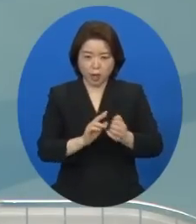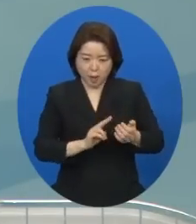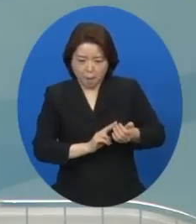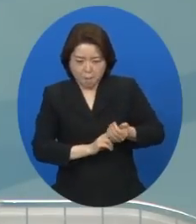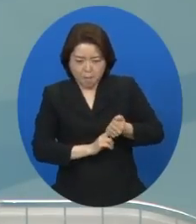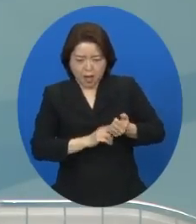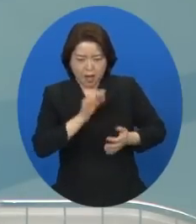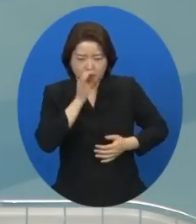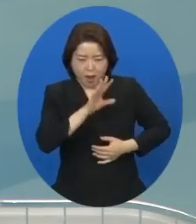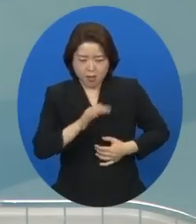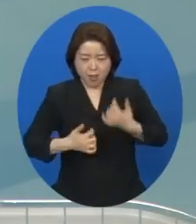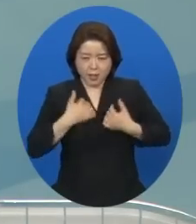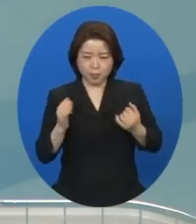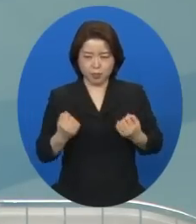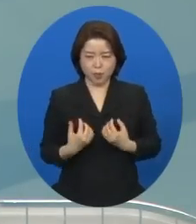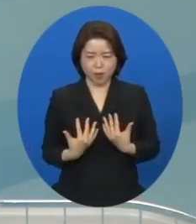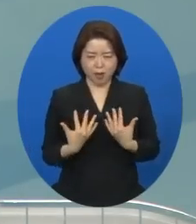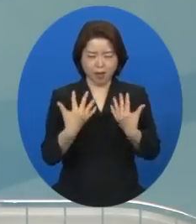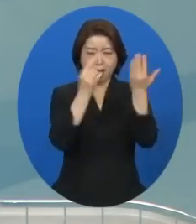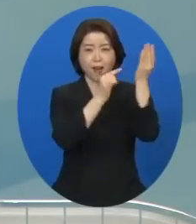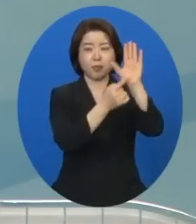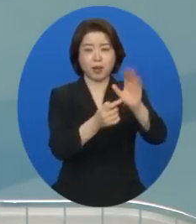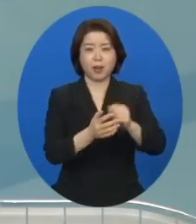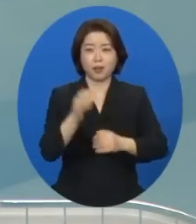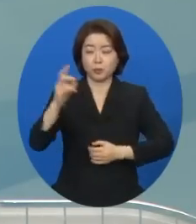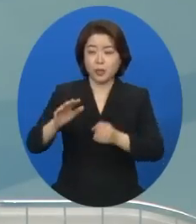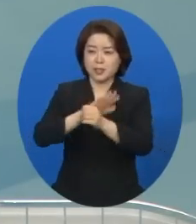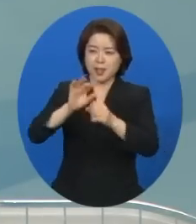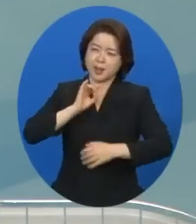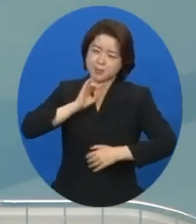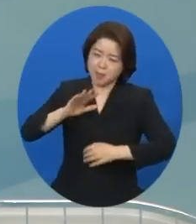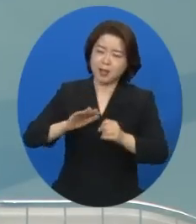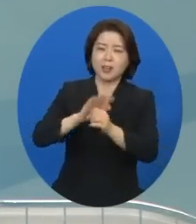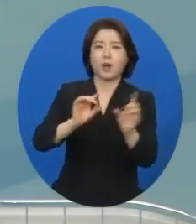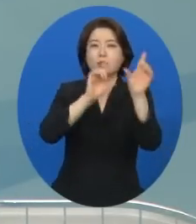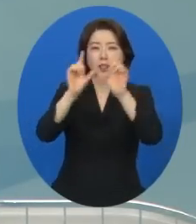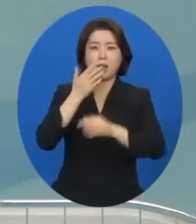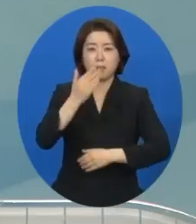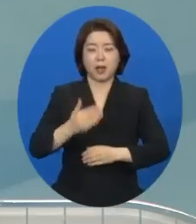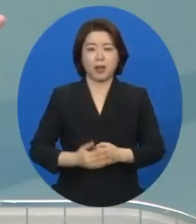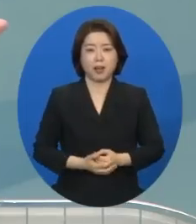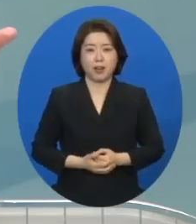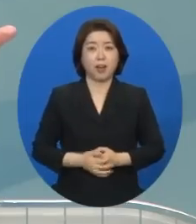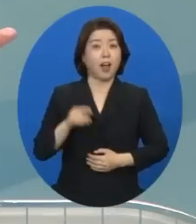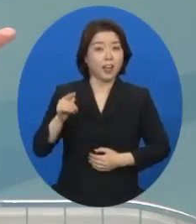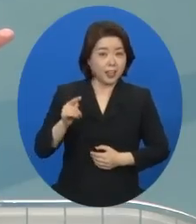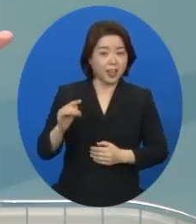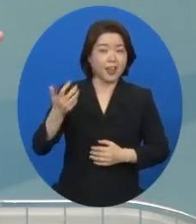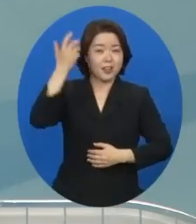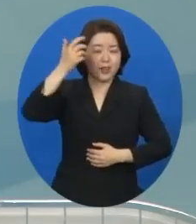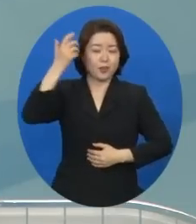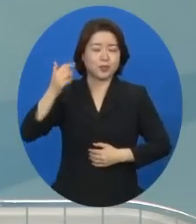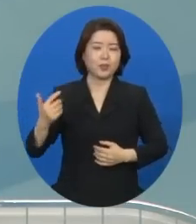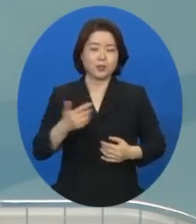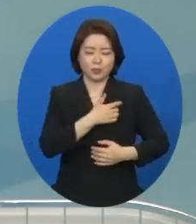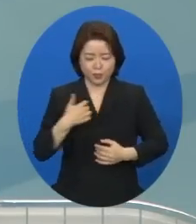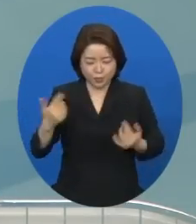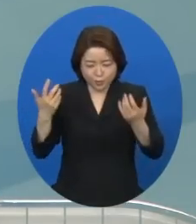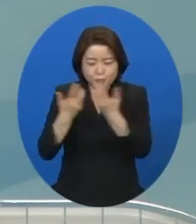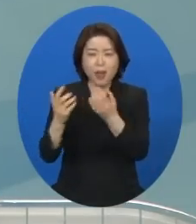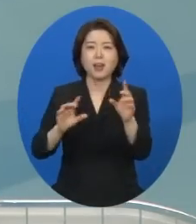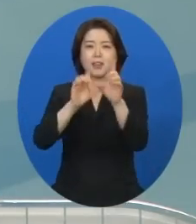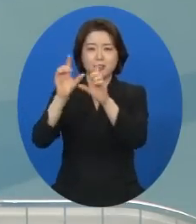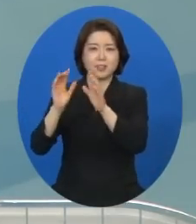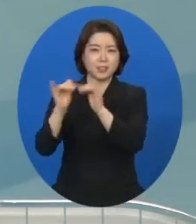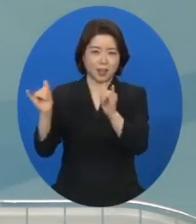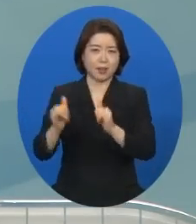없는 기쁨이 일어나고 사랑만 하며 살게 됩니다. 이 사람이 영적인 충만한 사람이에요. 근데